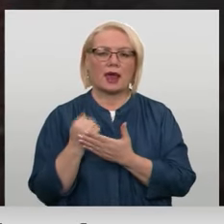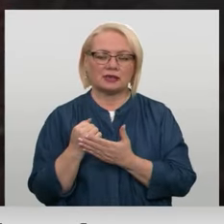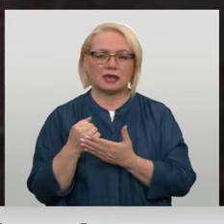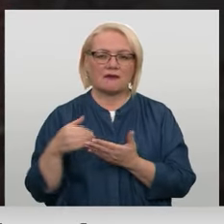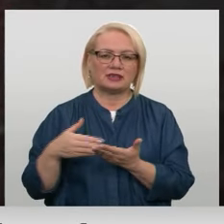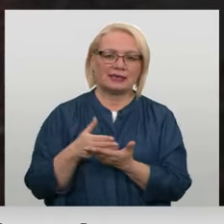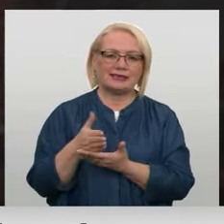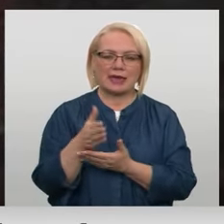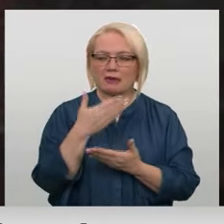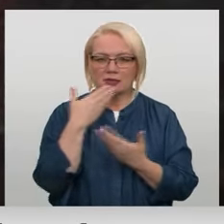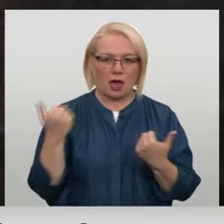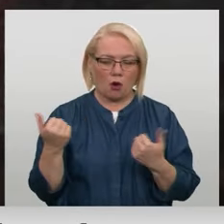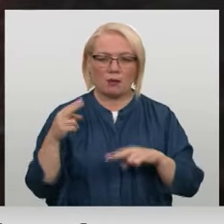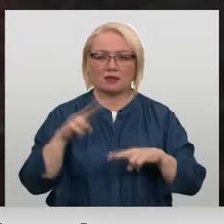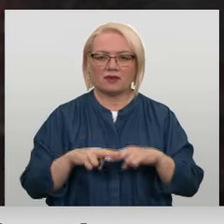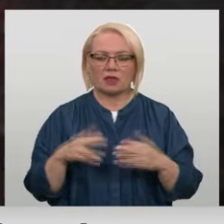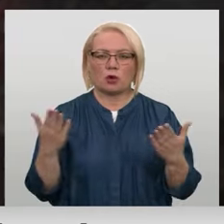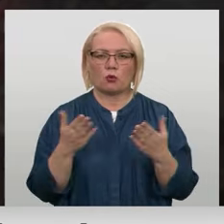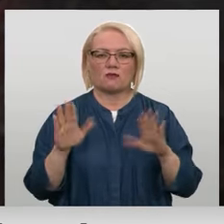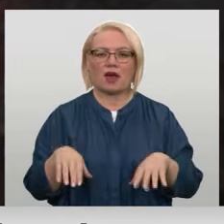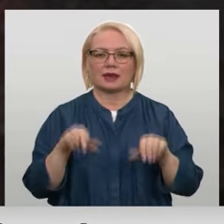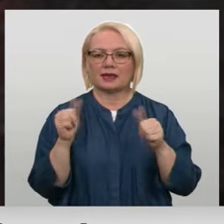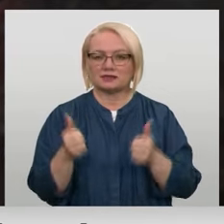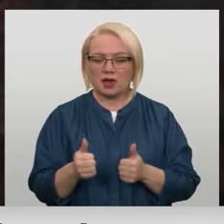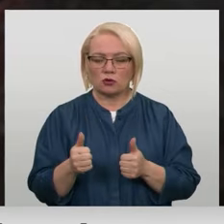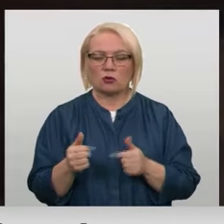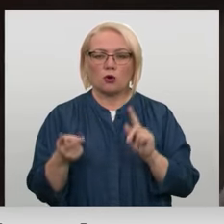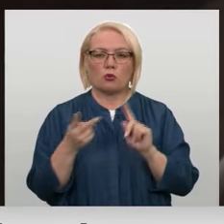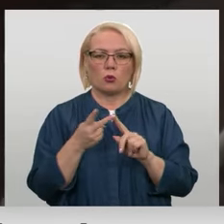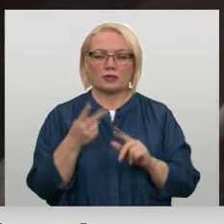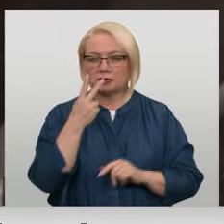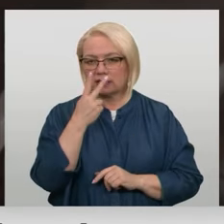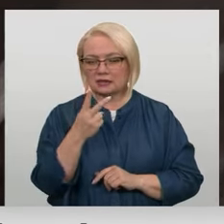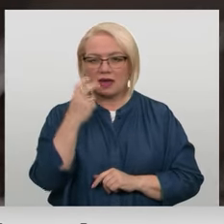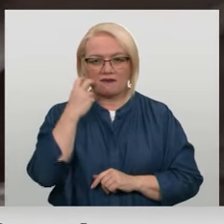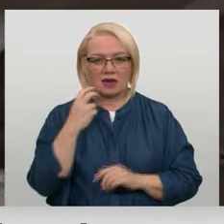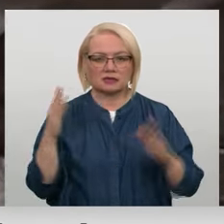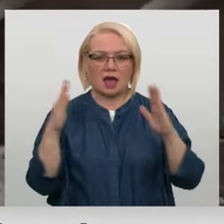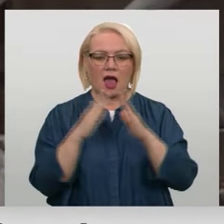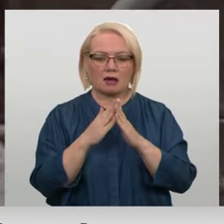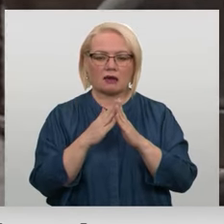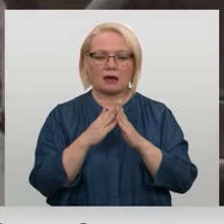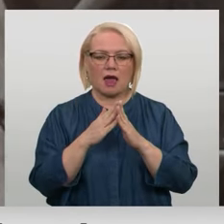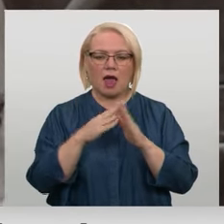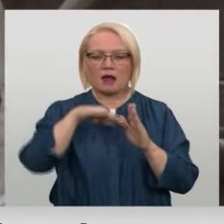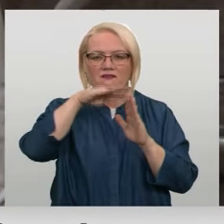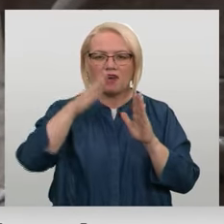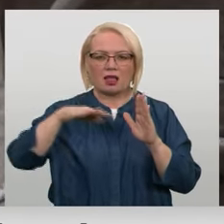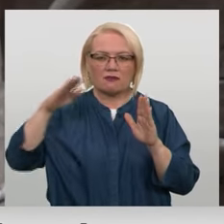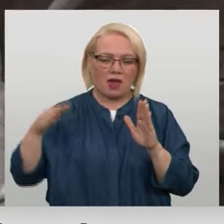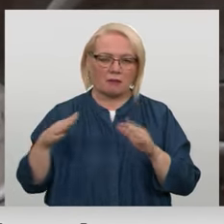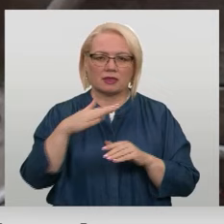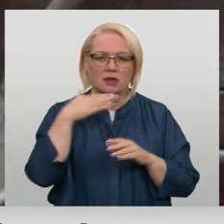bet ir vieta, kur viņu izveidot. Nots, kā jūs redzat, ir veca ēka ar velvēm, kas noteikti ir